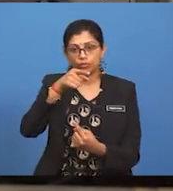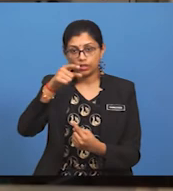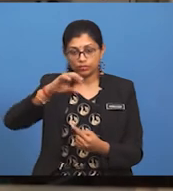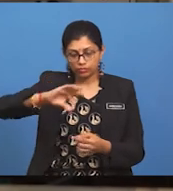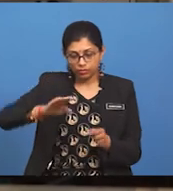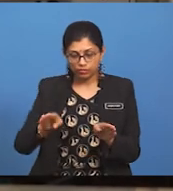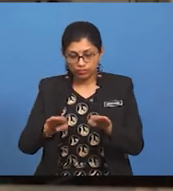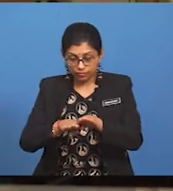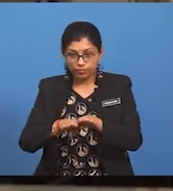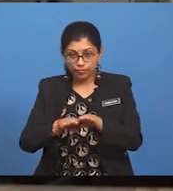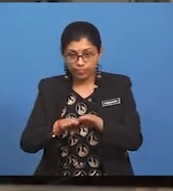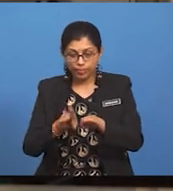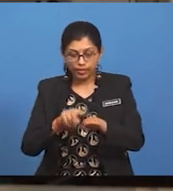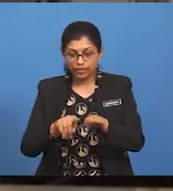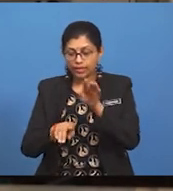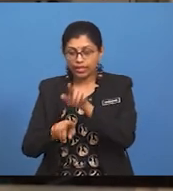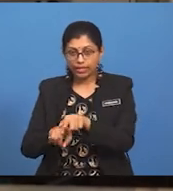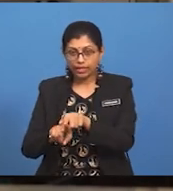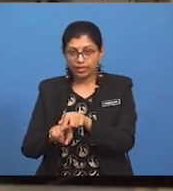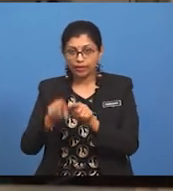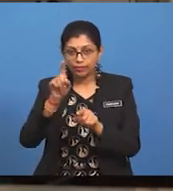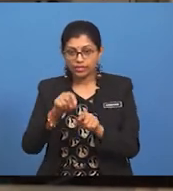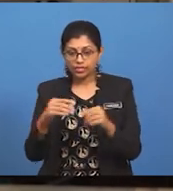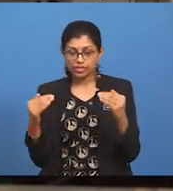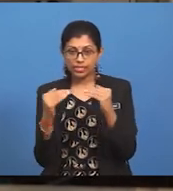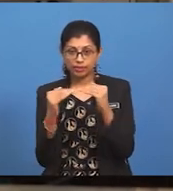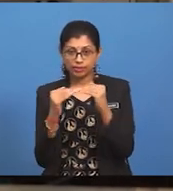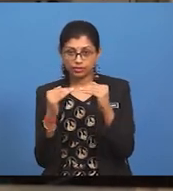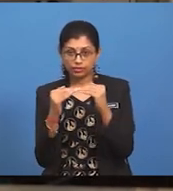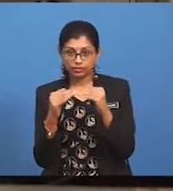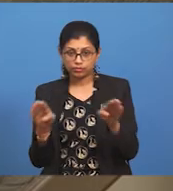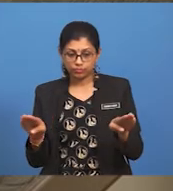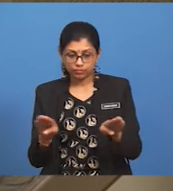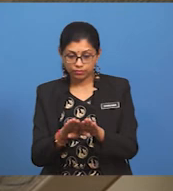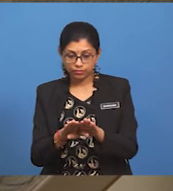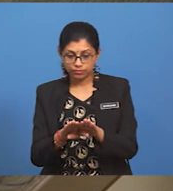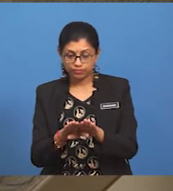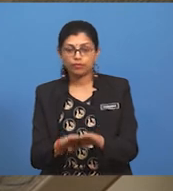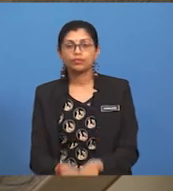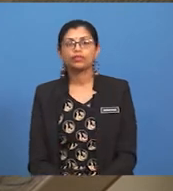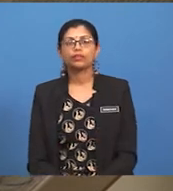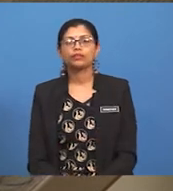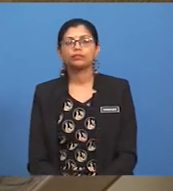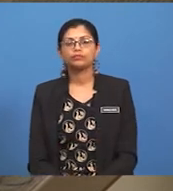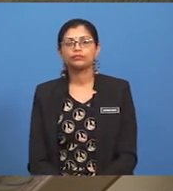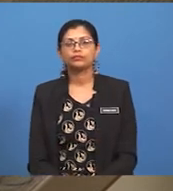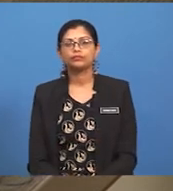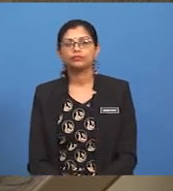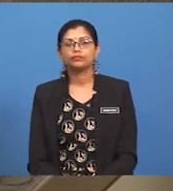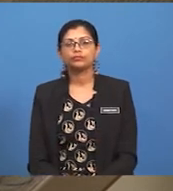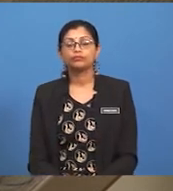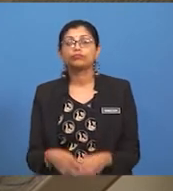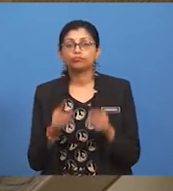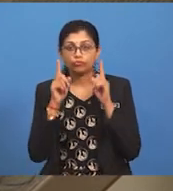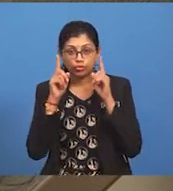pastikan kamu temukan kedua-dua tanda imbang. Berikut ialah pola loose